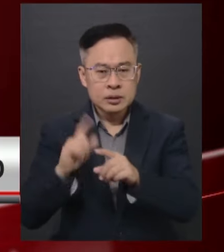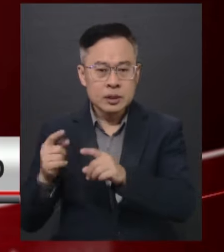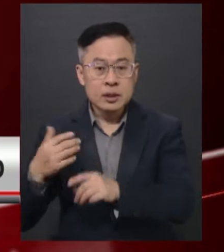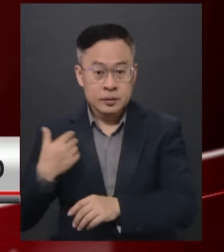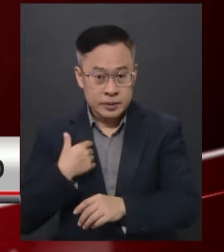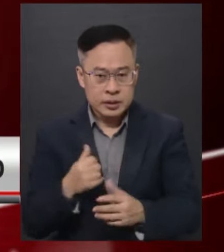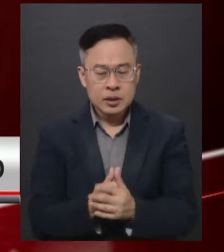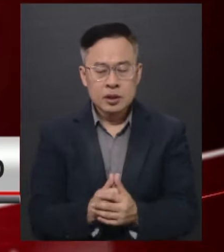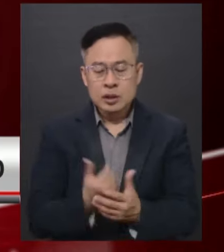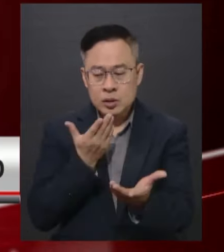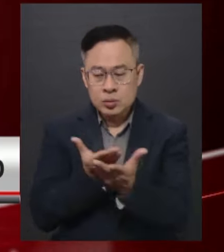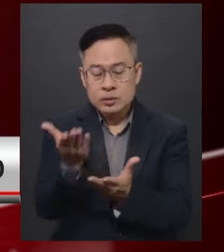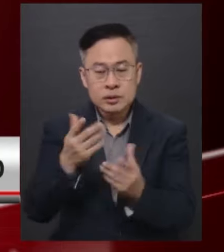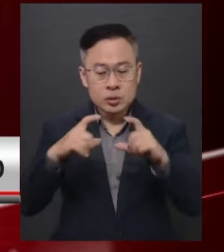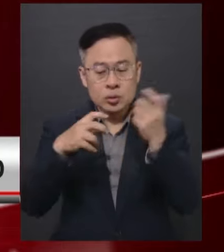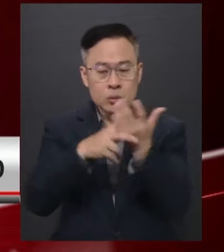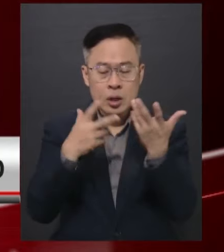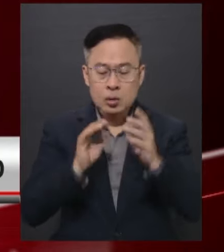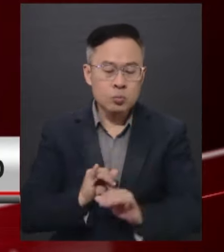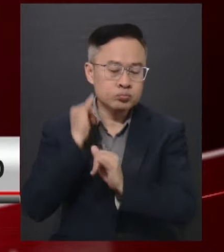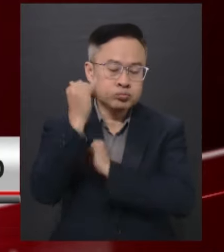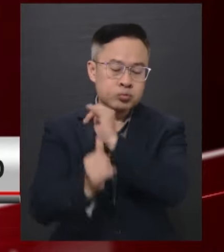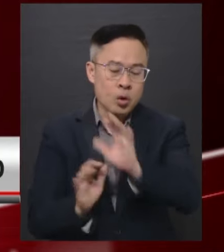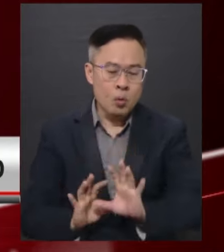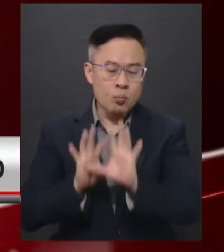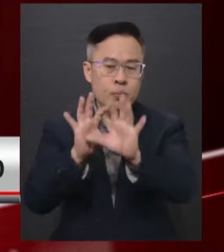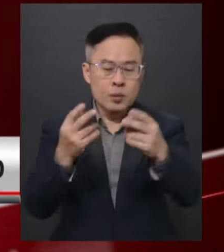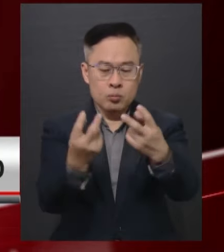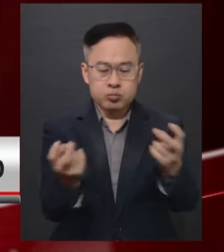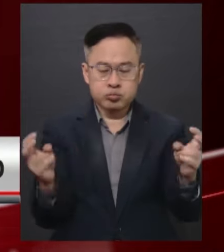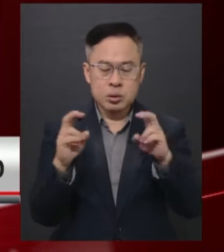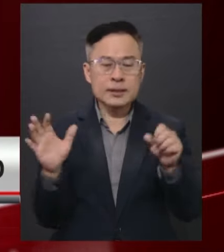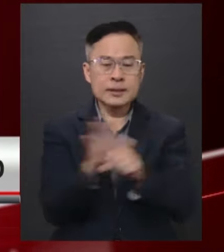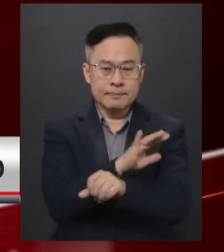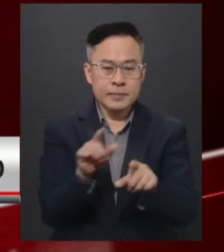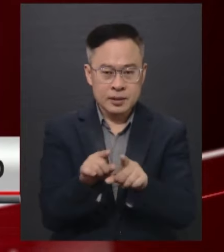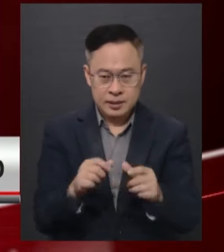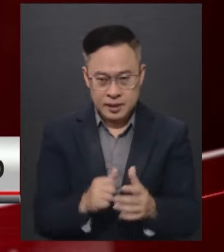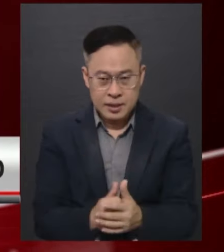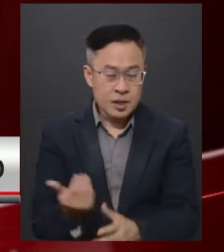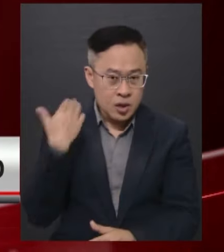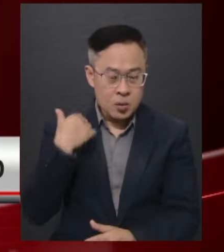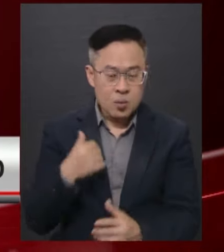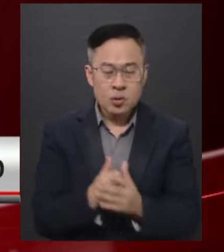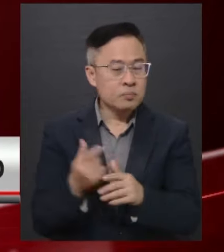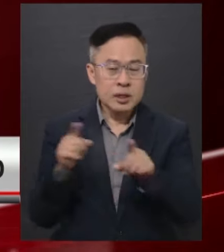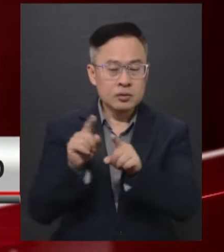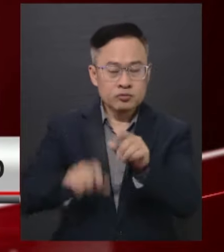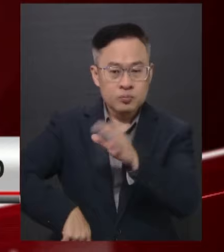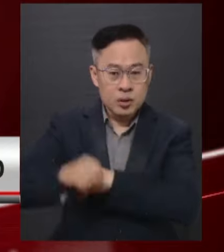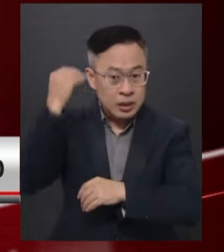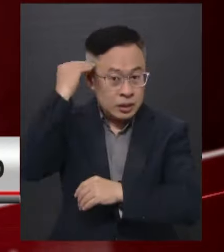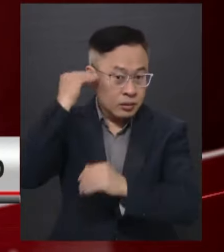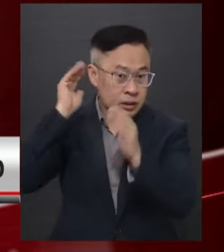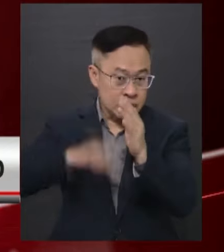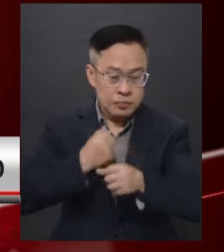เกาหลีเมาเต็มสนามเหมือนกันนะใช่โหก็นัดที่เกาหลีใต้เปิดบ้านนี่เสียงนี่โอ้โหเกหึ่มเลยนะแล้วก็เชื่อว่า